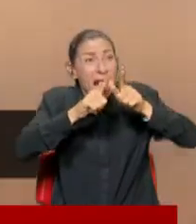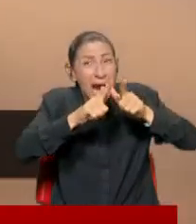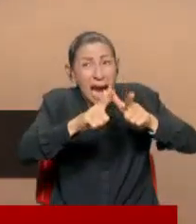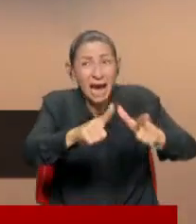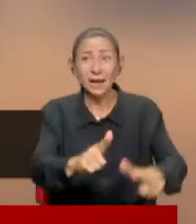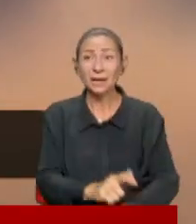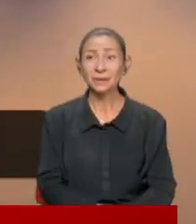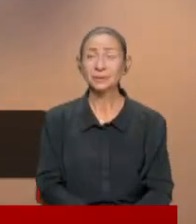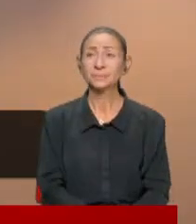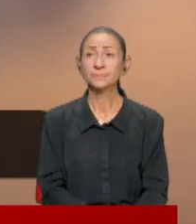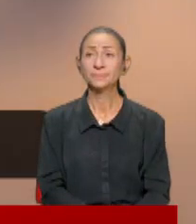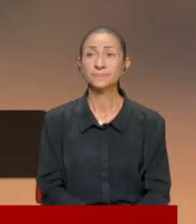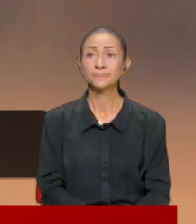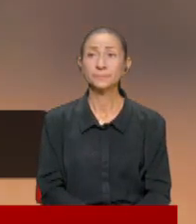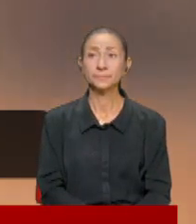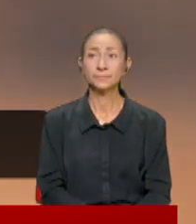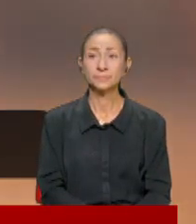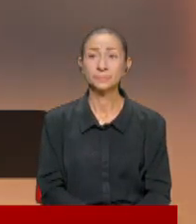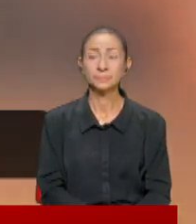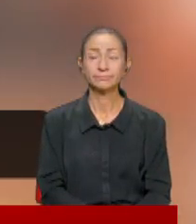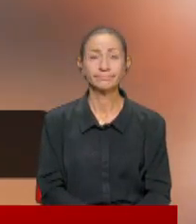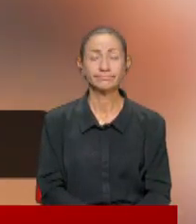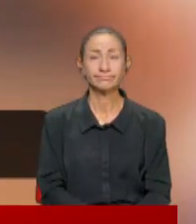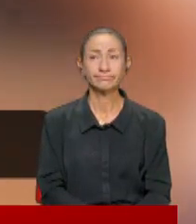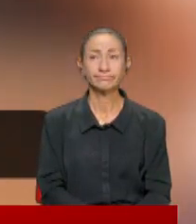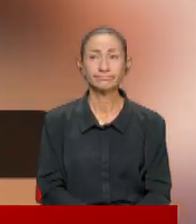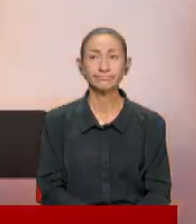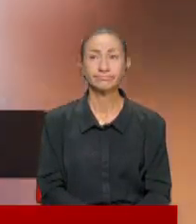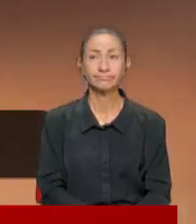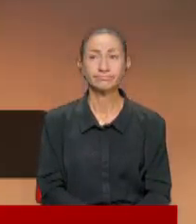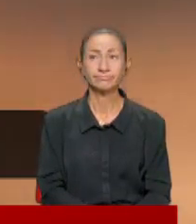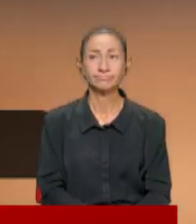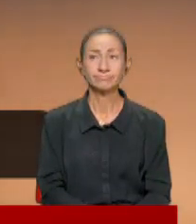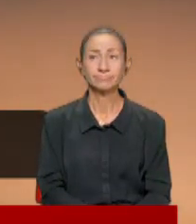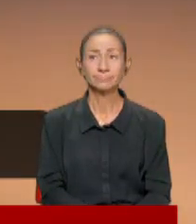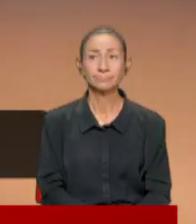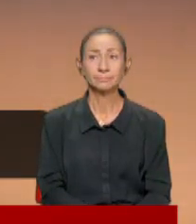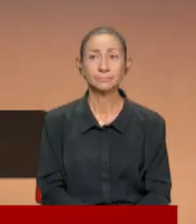babalarına. Baba çık, baba! Baba çık, baba!